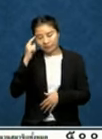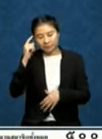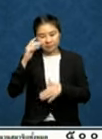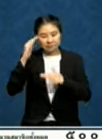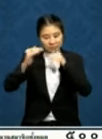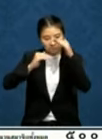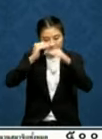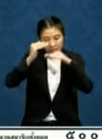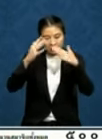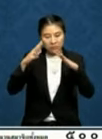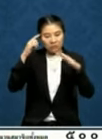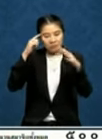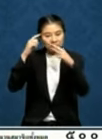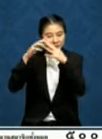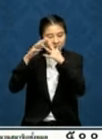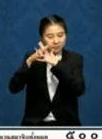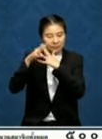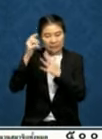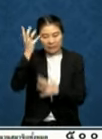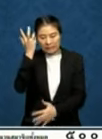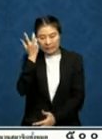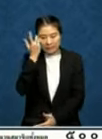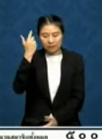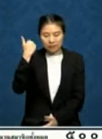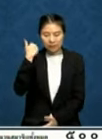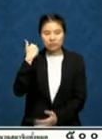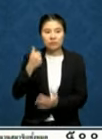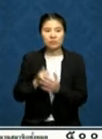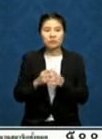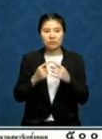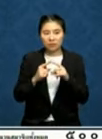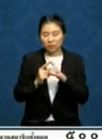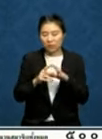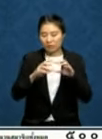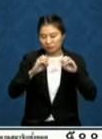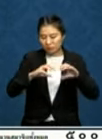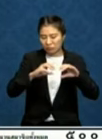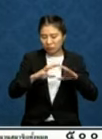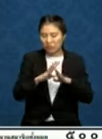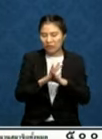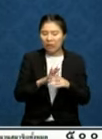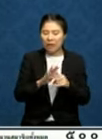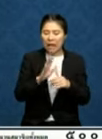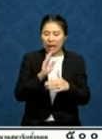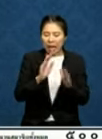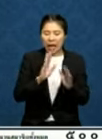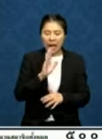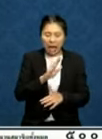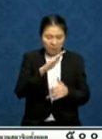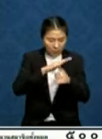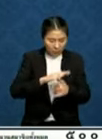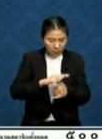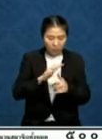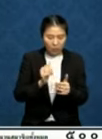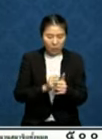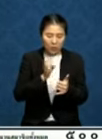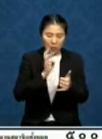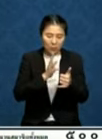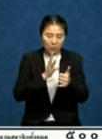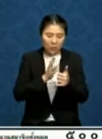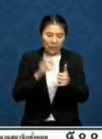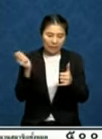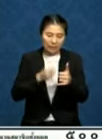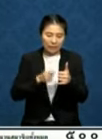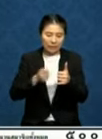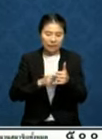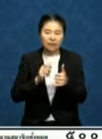คะแต่การเรากำจำกัดการทำโทษดังกล่าวก็จะสามารถช่วยลดปัญหาต่อไปนี้ได้ค่ะจากข้อมูลจากกรมคุ้มคร